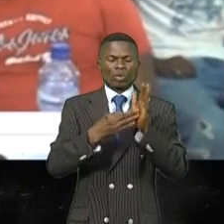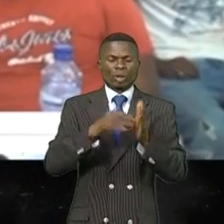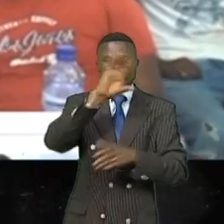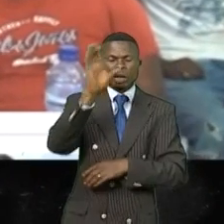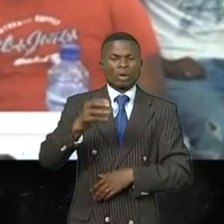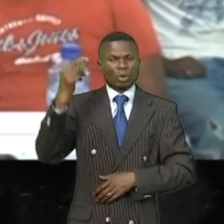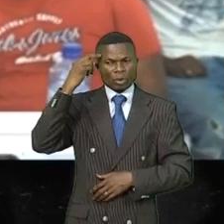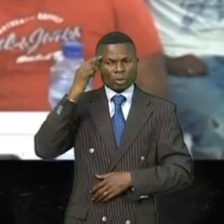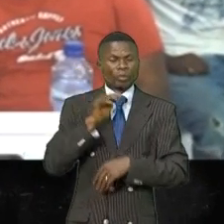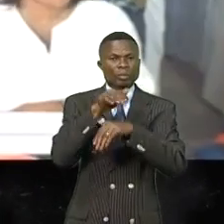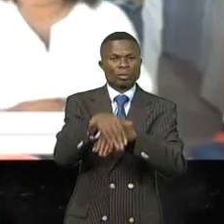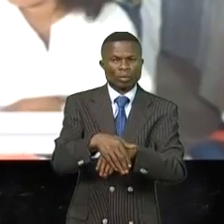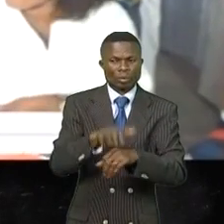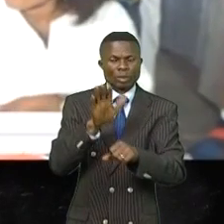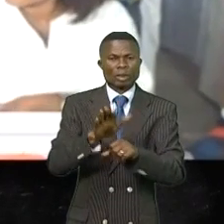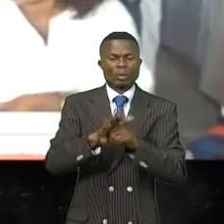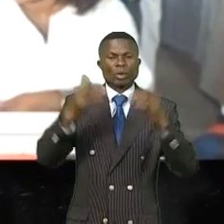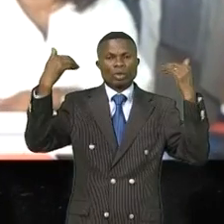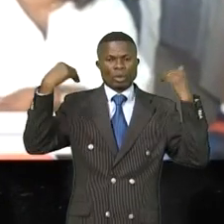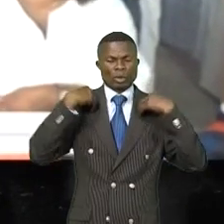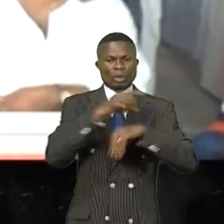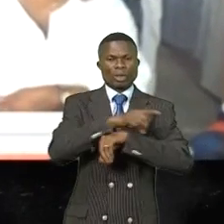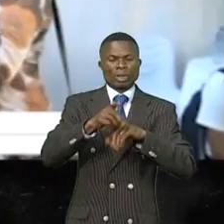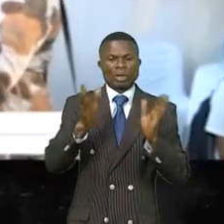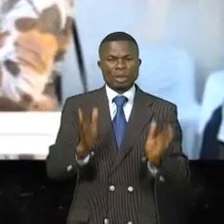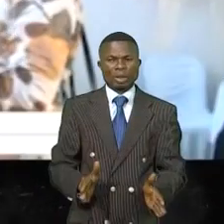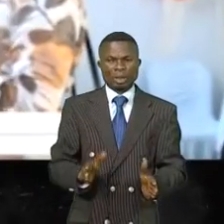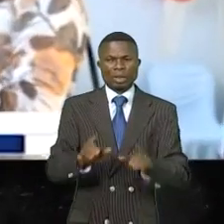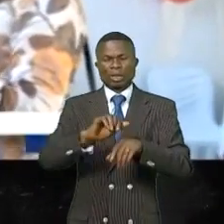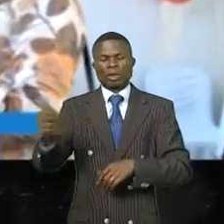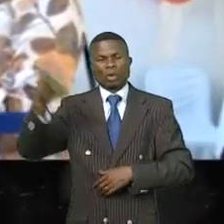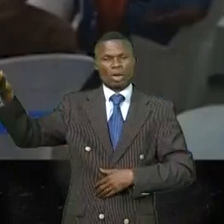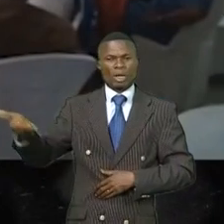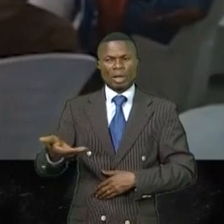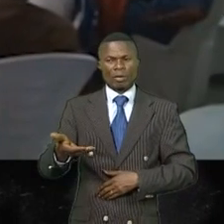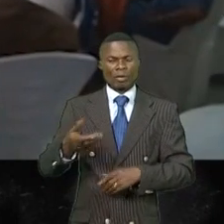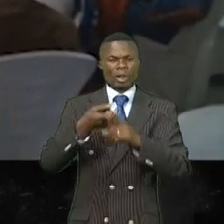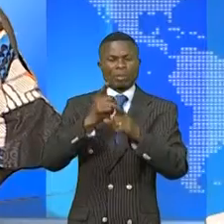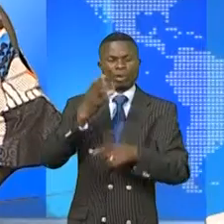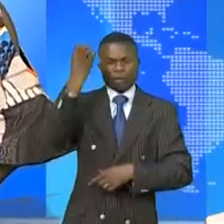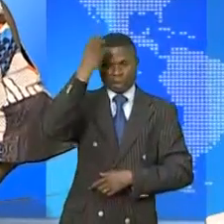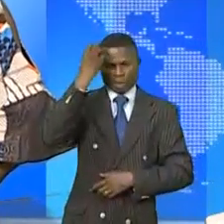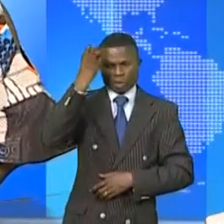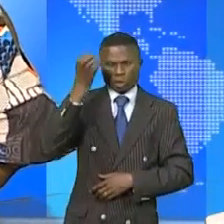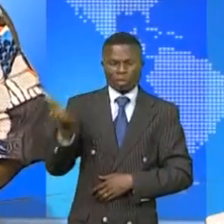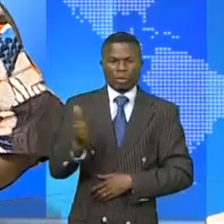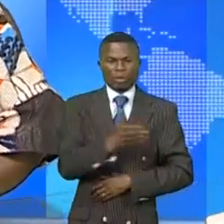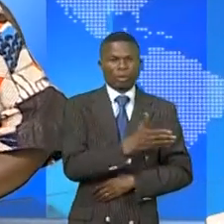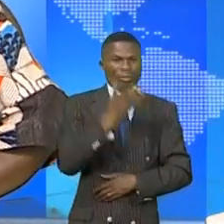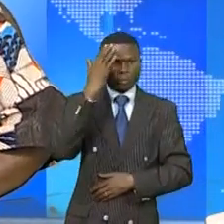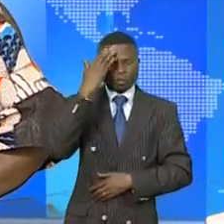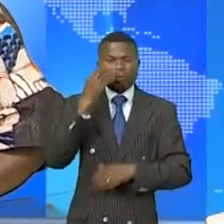avec la participation de plusieurs autorités administratives et d'autres invités venus de l'Europe. Vous le savez,